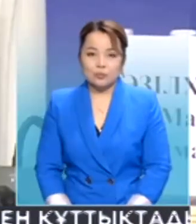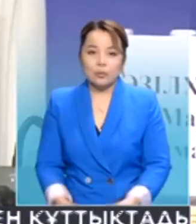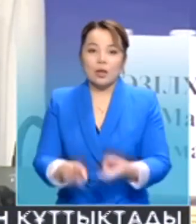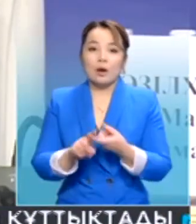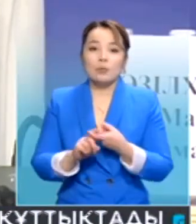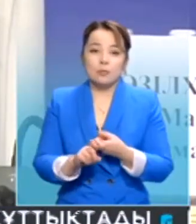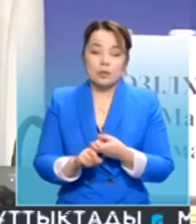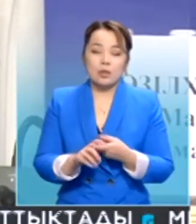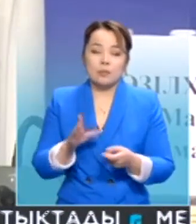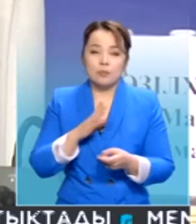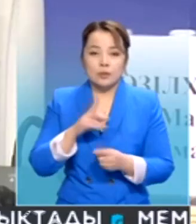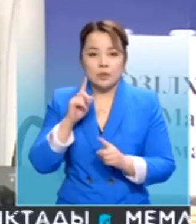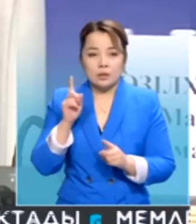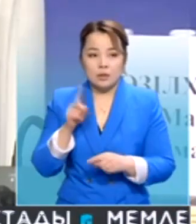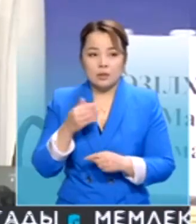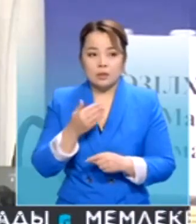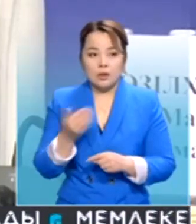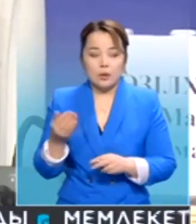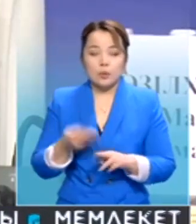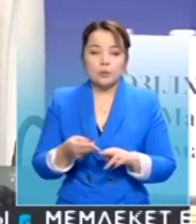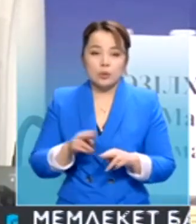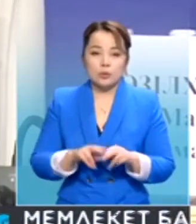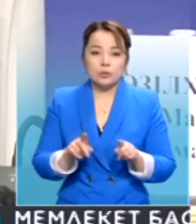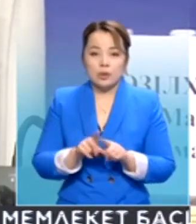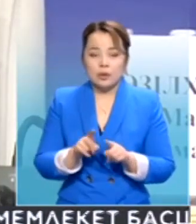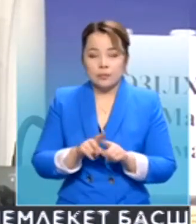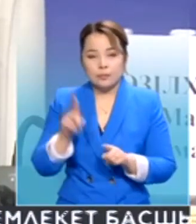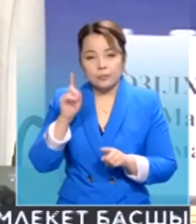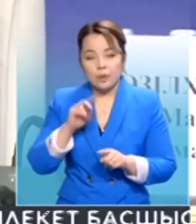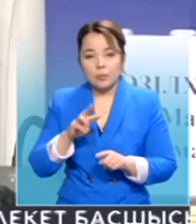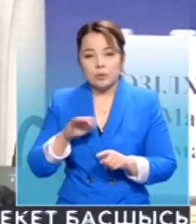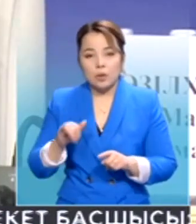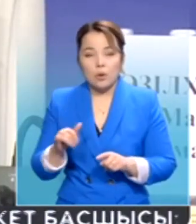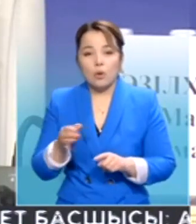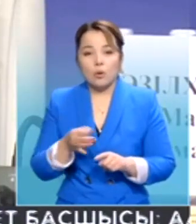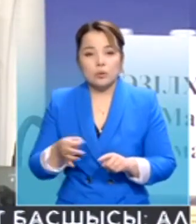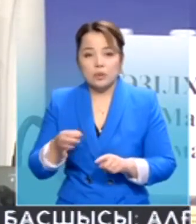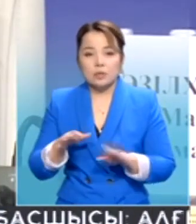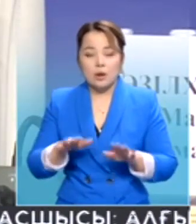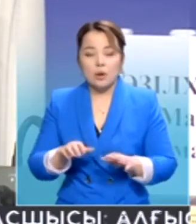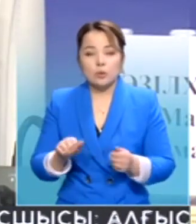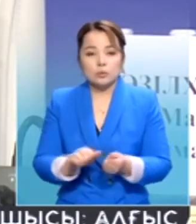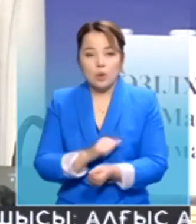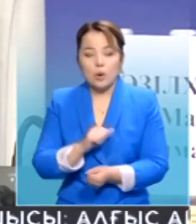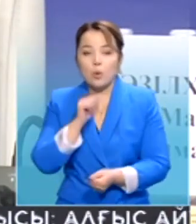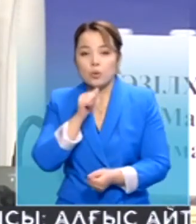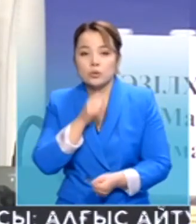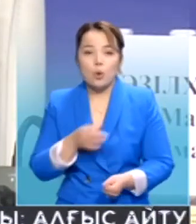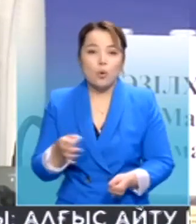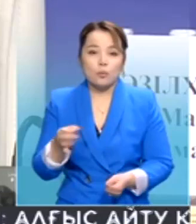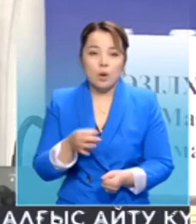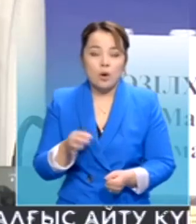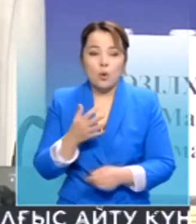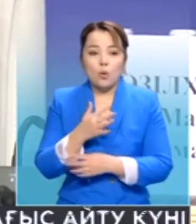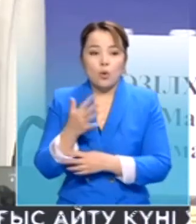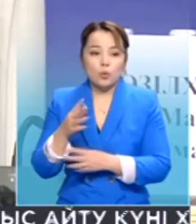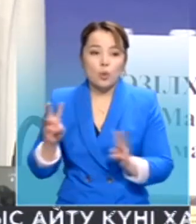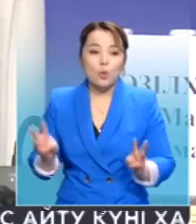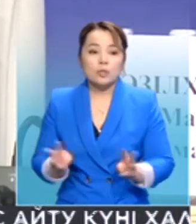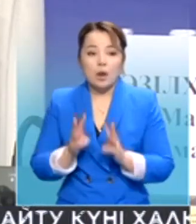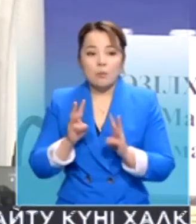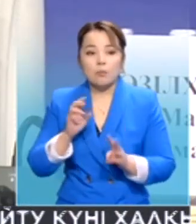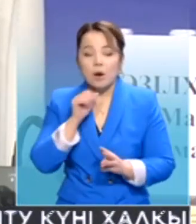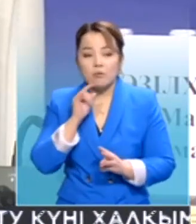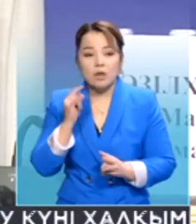Пандемия белең алған кезде сол сияқты Маңғыстау өңіріндегі құрғақшылық, Қостанай облысындағы орман өрті мен